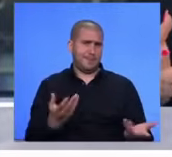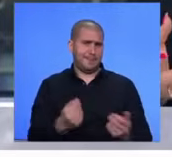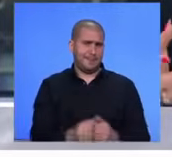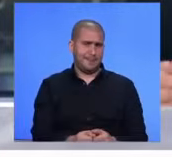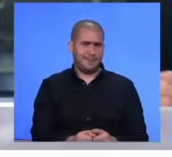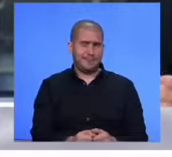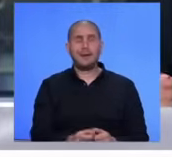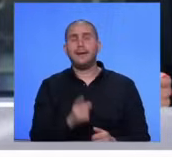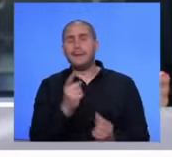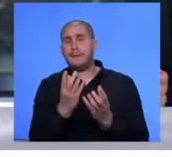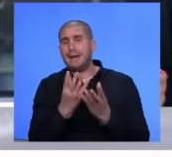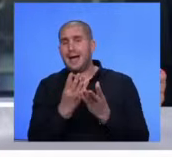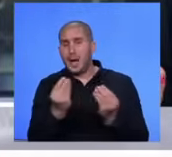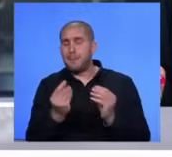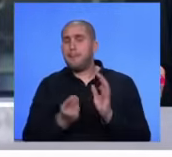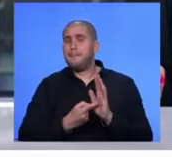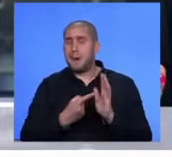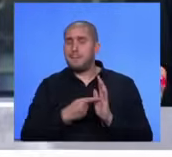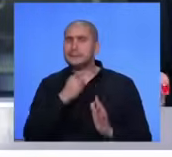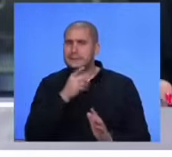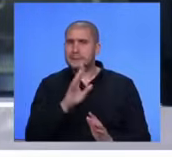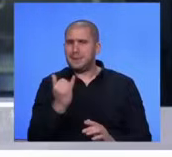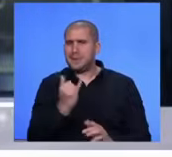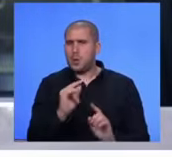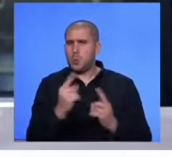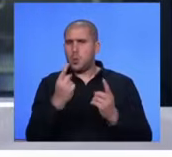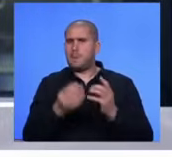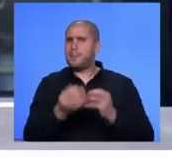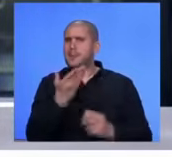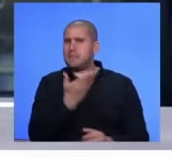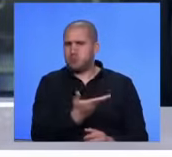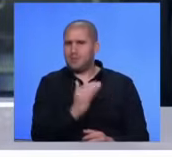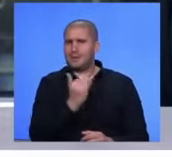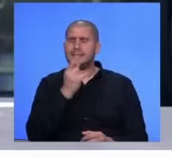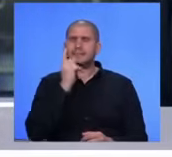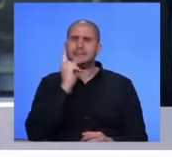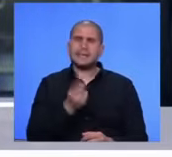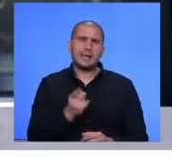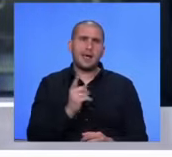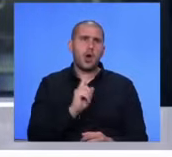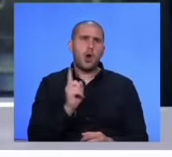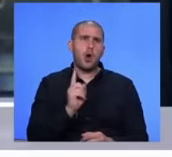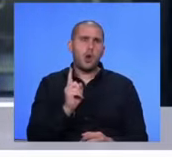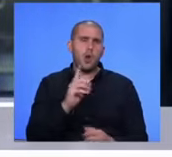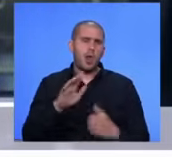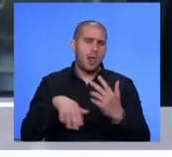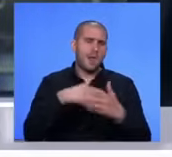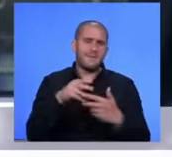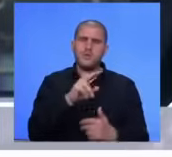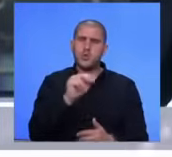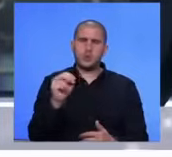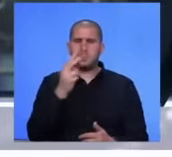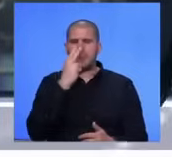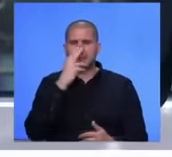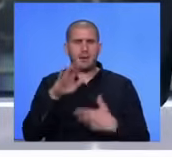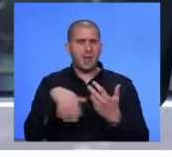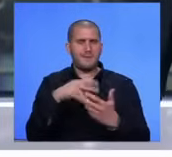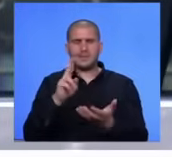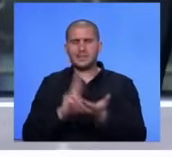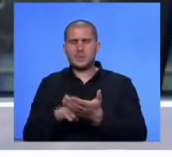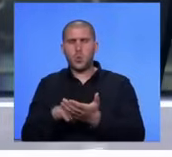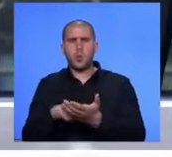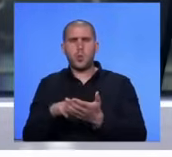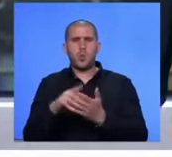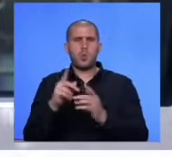אז הרבה מאוד פעמים זה מה שעושה בית המשפט. אוקיי. צריך לא... לא להרבה פה, מנסים להרבה okay. בין זכות עמידה